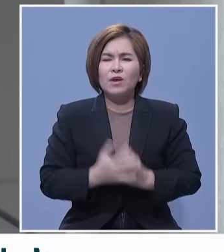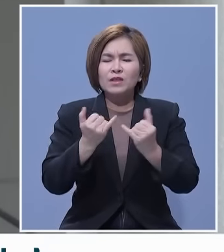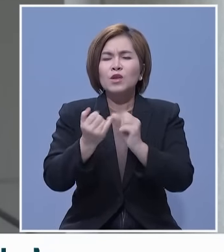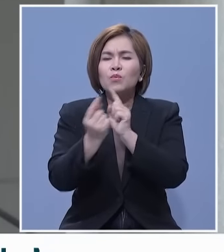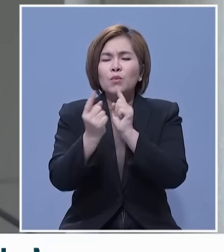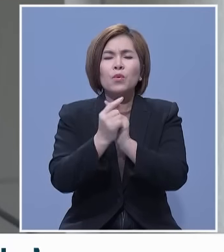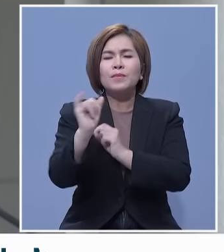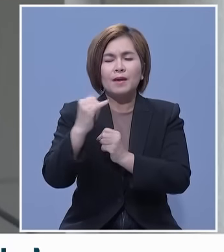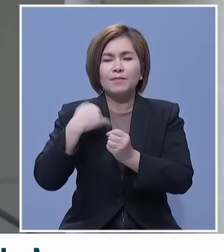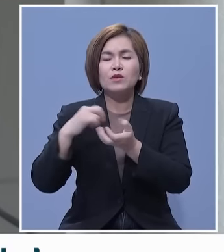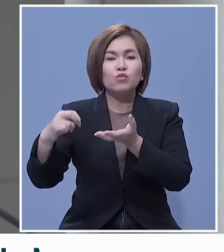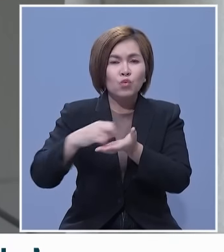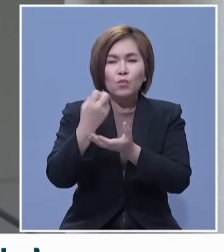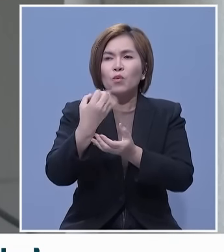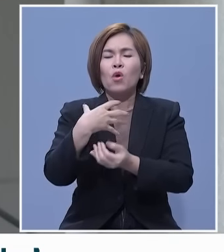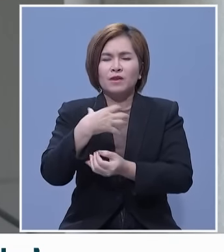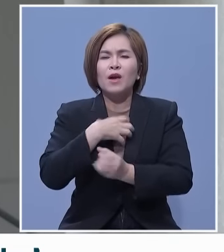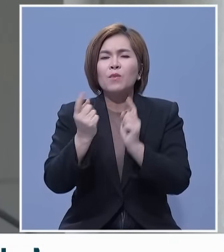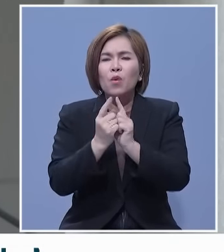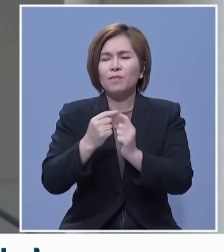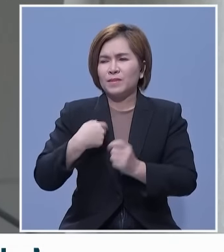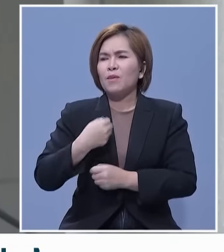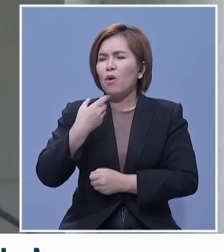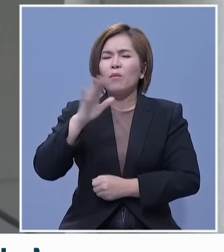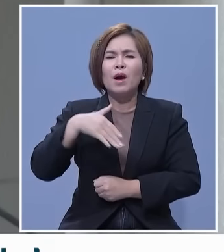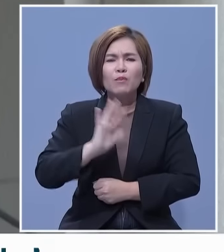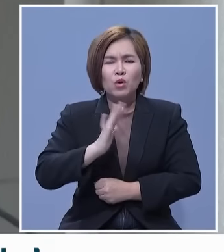ลายๆคนอะไรเงี้ยบางคนจะเข้ามาหาอะไรผมบอกว่าอย่าเข้ามาเลยผมจะไปแล้ว